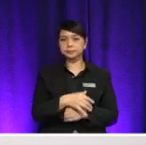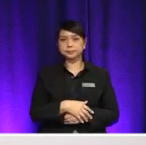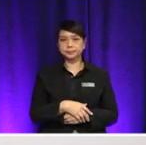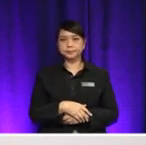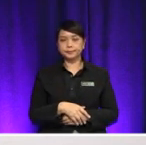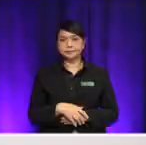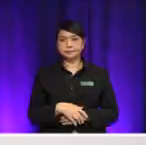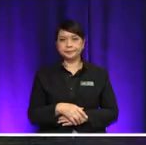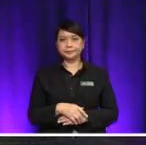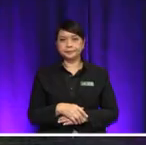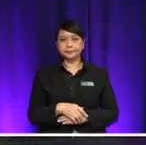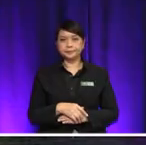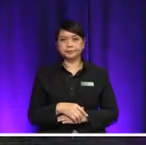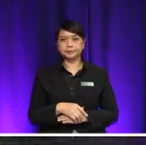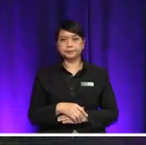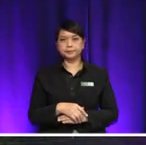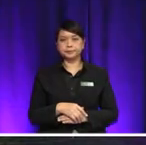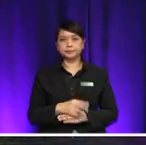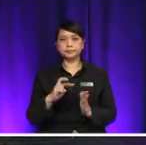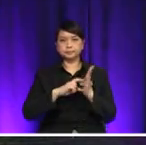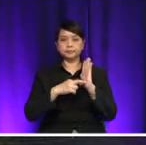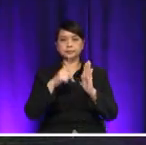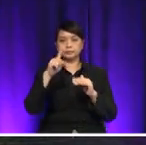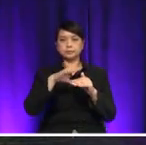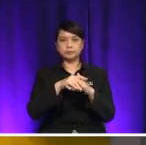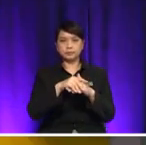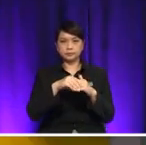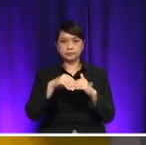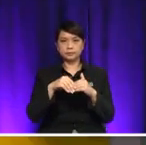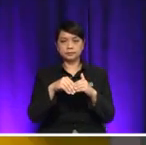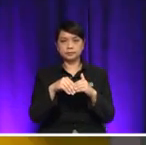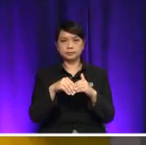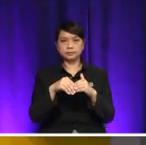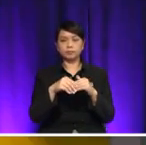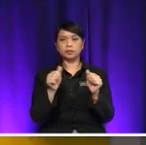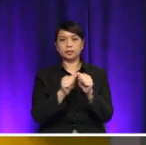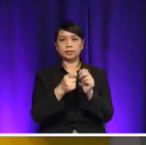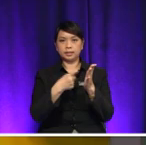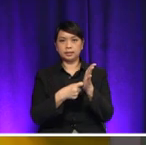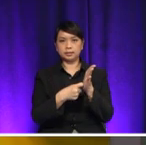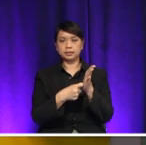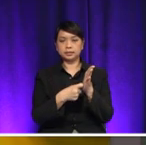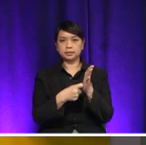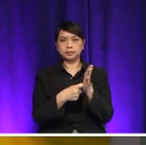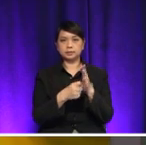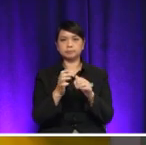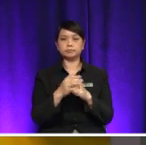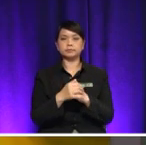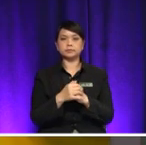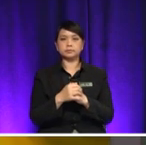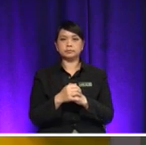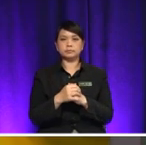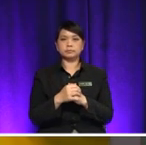Oke mana satu ringgit bahagia dengan tahun pada tahun 2000 Harga 2019 bahagia dengan harga 2015